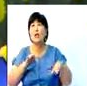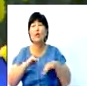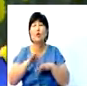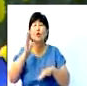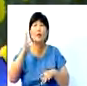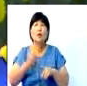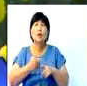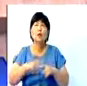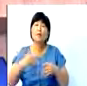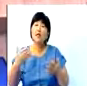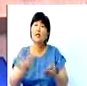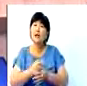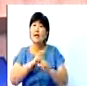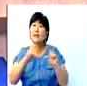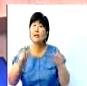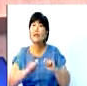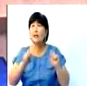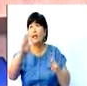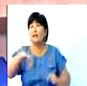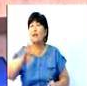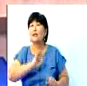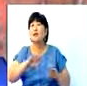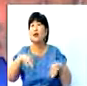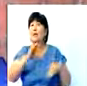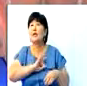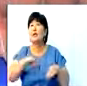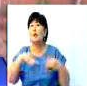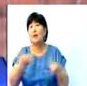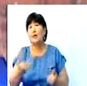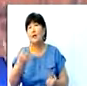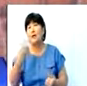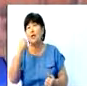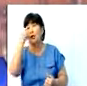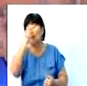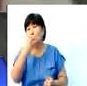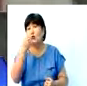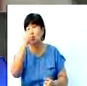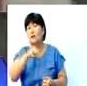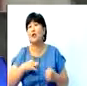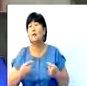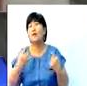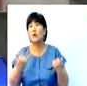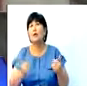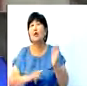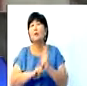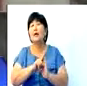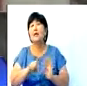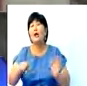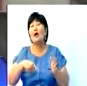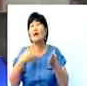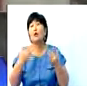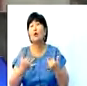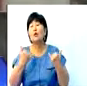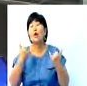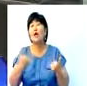ұйымдастырылады. Сондай-ақ жаңа нысандар ашылып, ел игілігіне пайдалануға берілмек. Ал 200 жылдық мерейтойға дайындық бүгіннен басталып кетті. Қала күніне